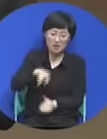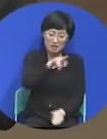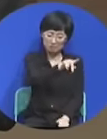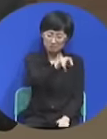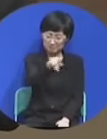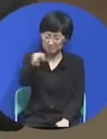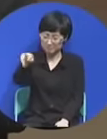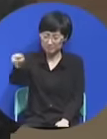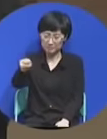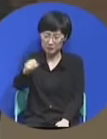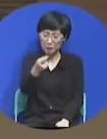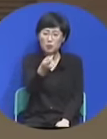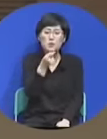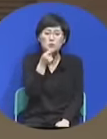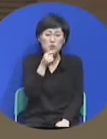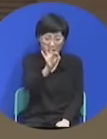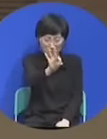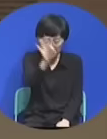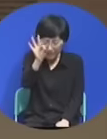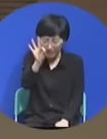말이에요.